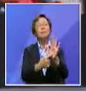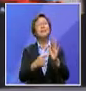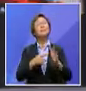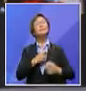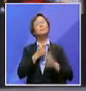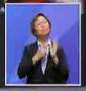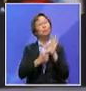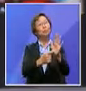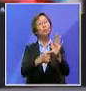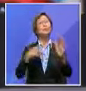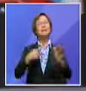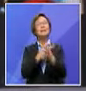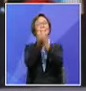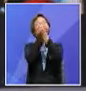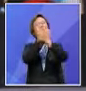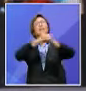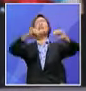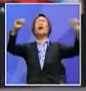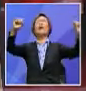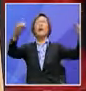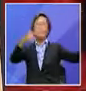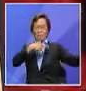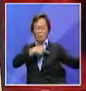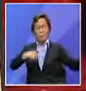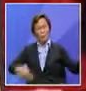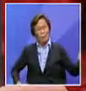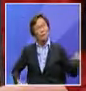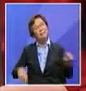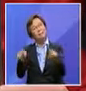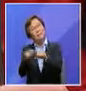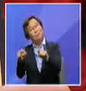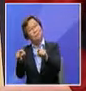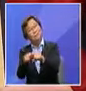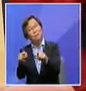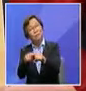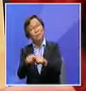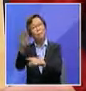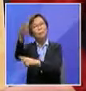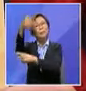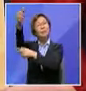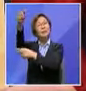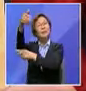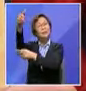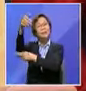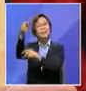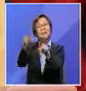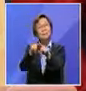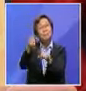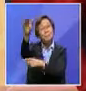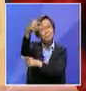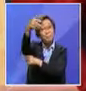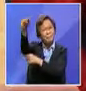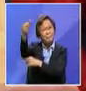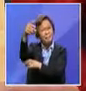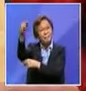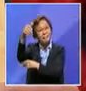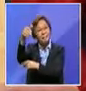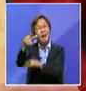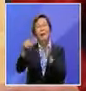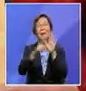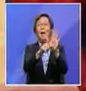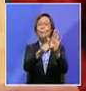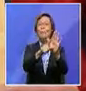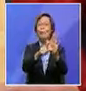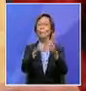kita mendaulatkan institusi raja. Sama juga dengan bendera. Yeah. Ya, bendera itu adalah